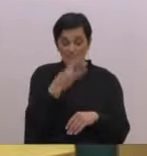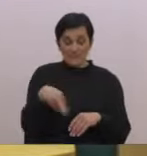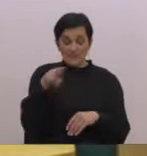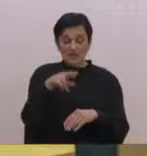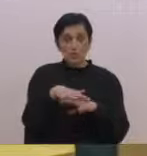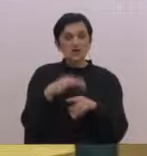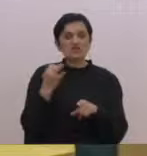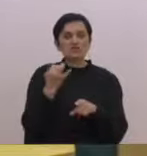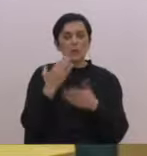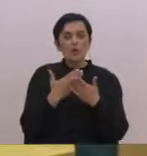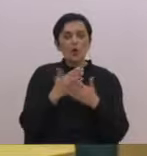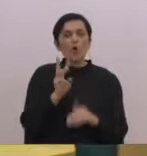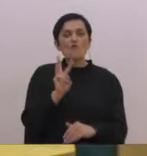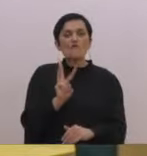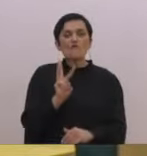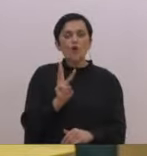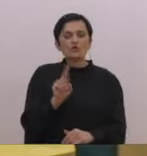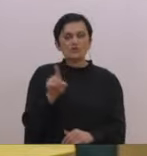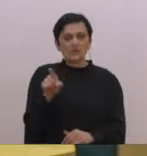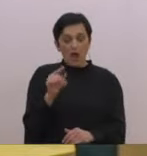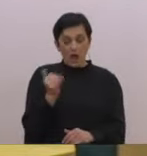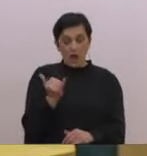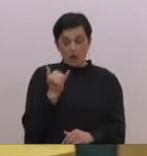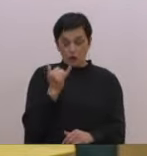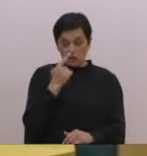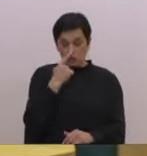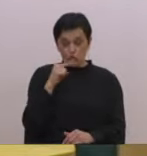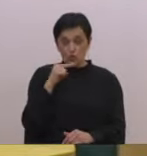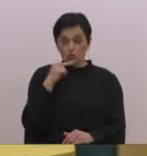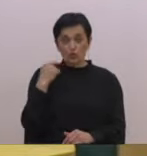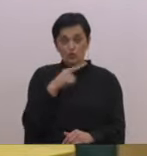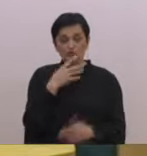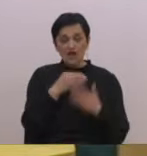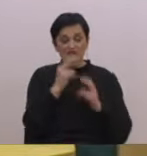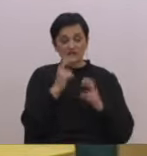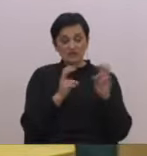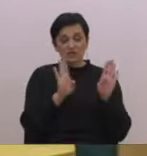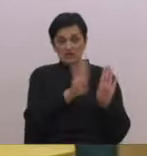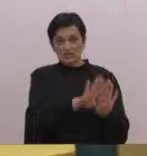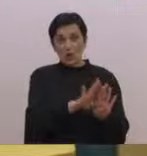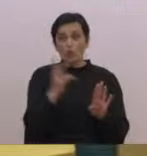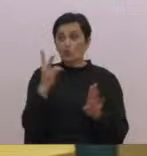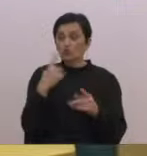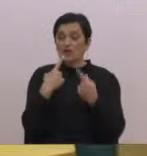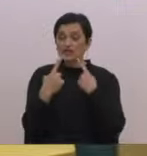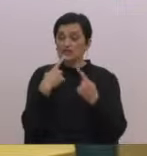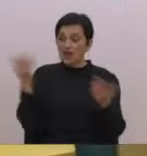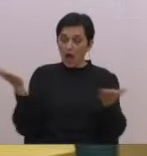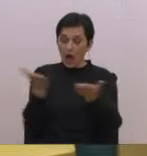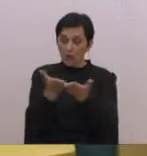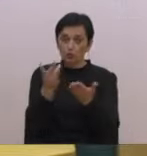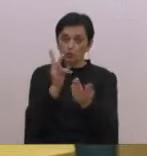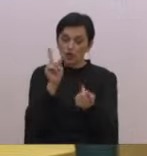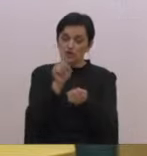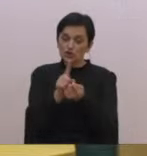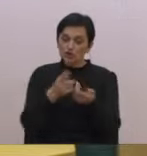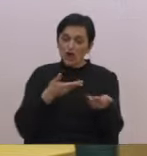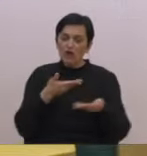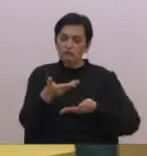saintereso iqos magalitad Volkswagenistvis, romelmats ekhlakhans Rusetshi dakhura tavis tsarmoeba. Unda daelaparakot, mikhtvit? Unda shekhvdet am